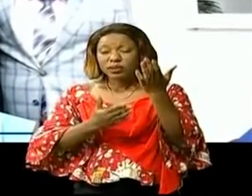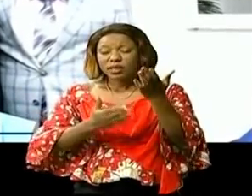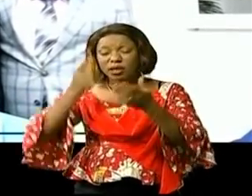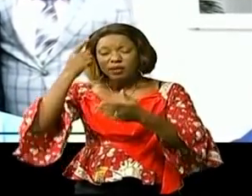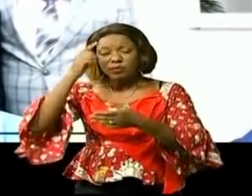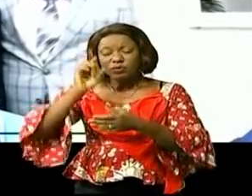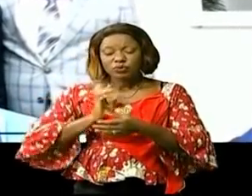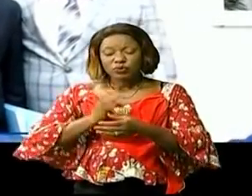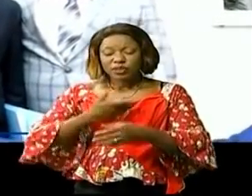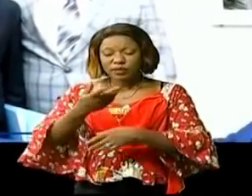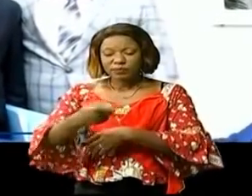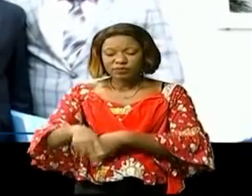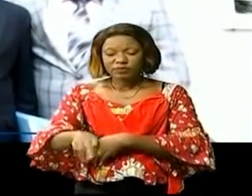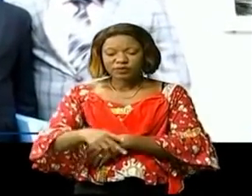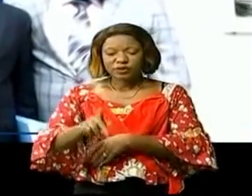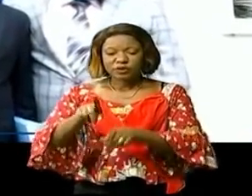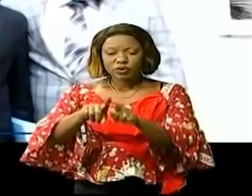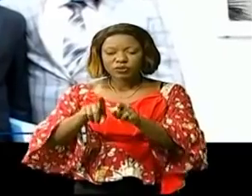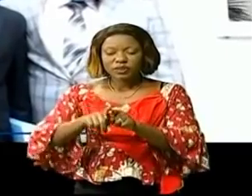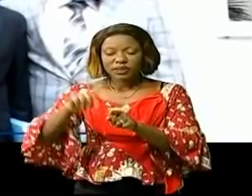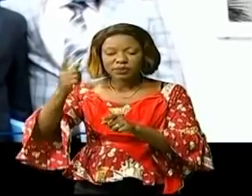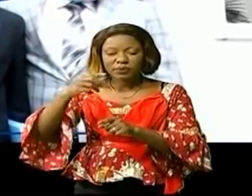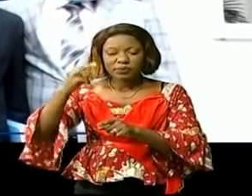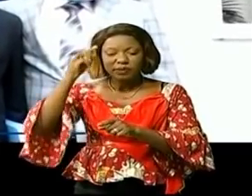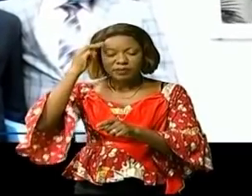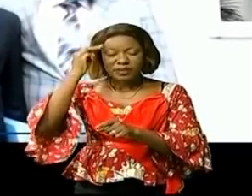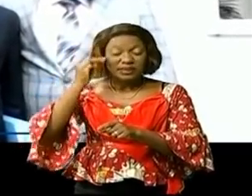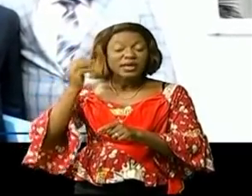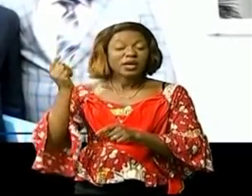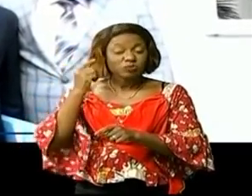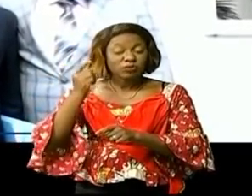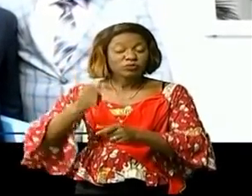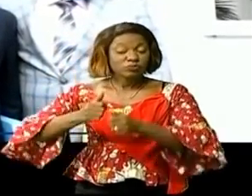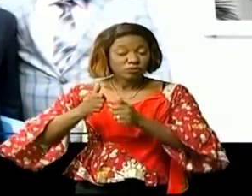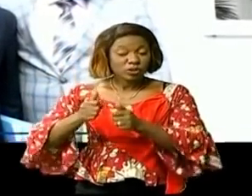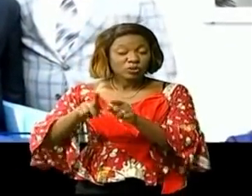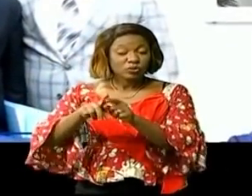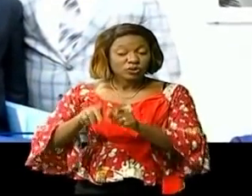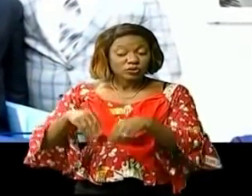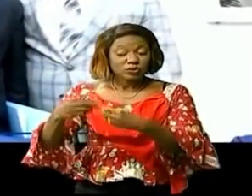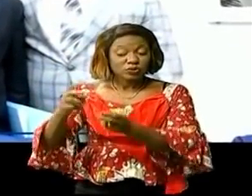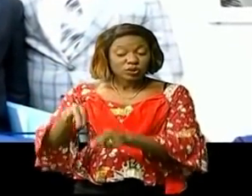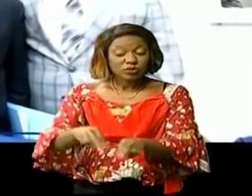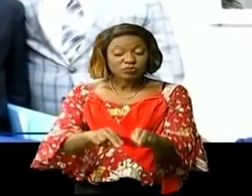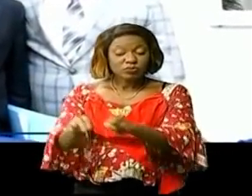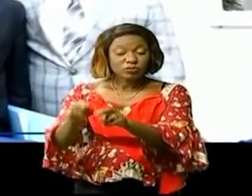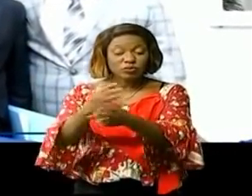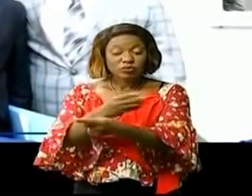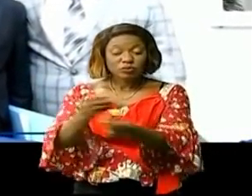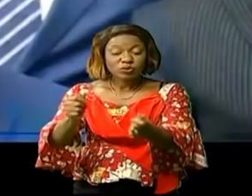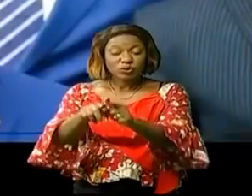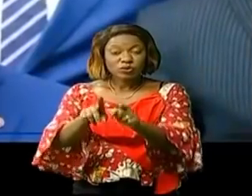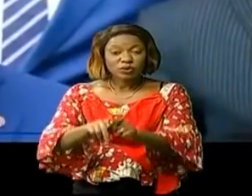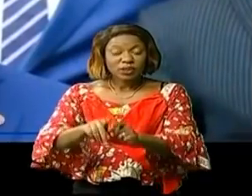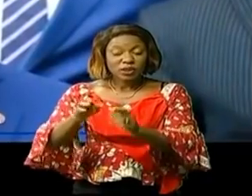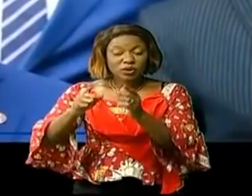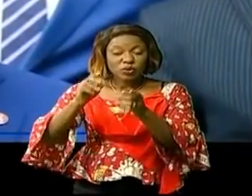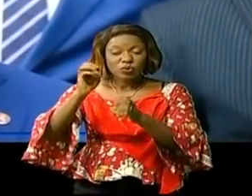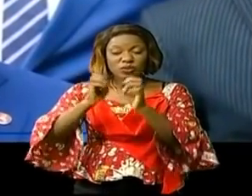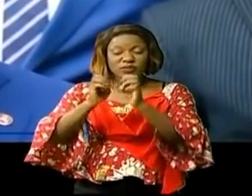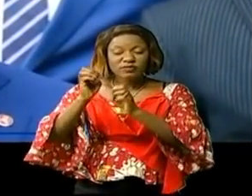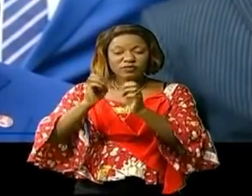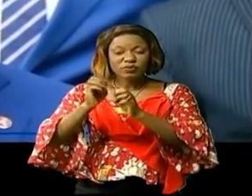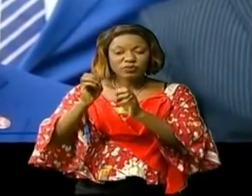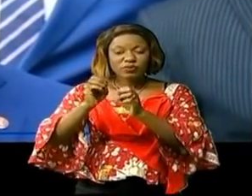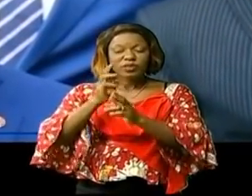de notre province. Le Premier ministre a été à l'écoute, il nous a donné aussi certaines pistes Et je pense qu'il y aura peut-être déjà des voies